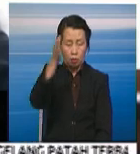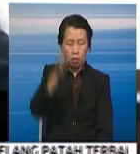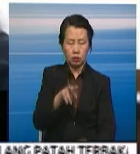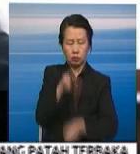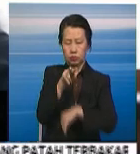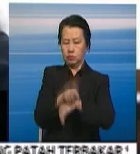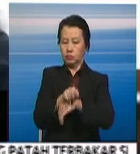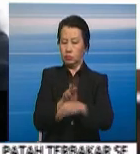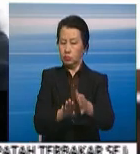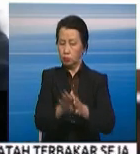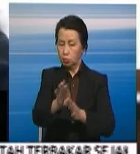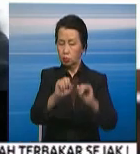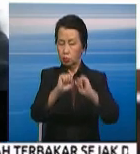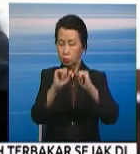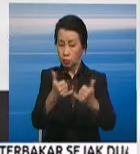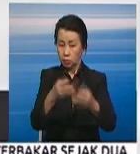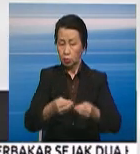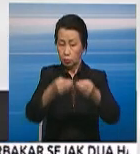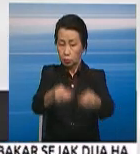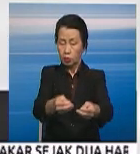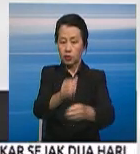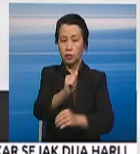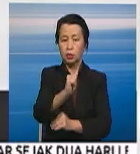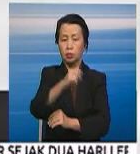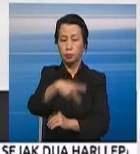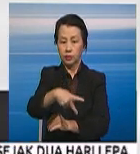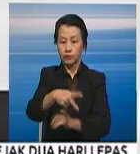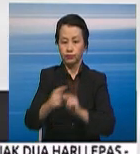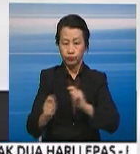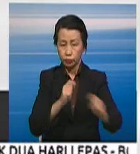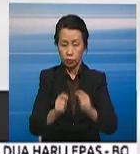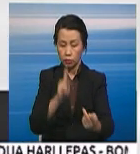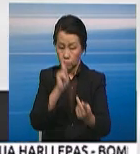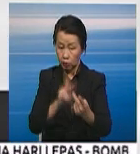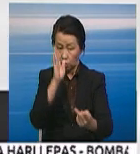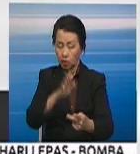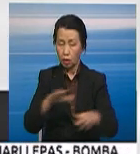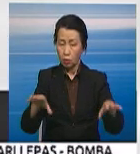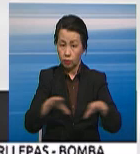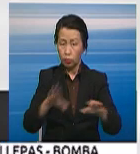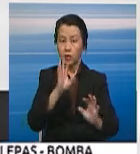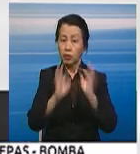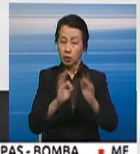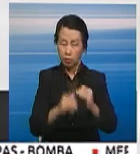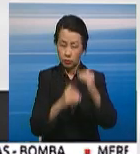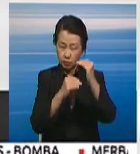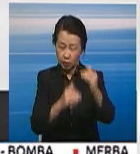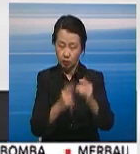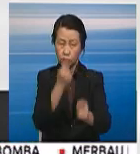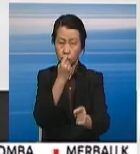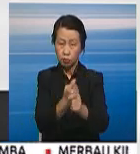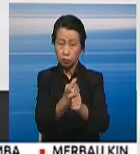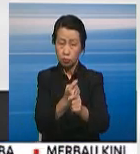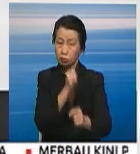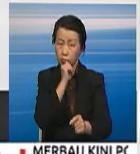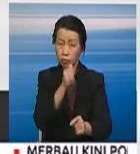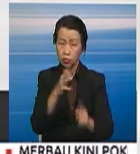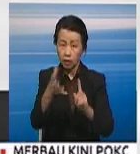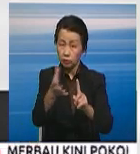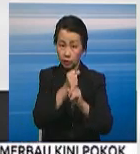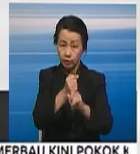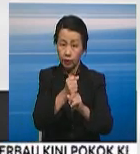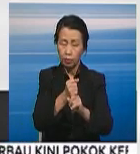memantau prestasi syarikat yang diberi AP. Tindakan sewajarnya akan diambil sekiranya tahap ditetapkan tidak